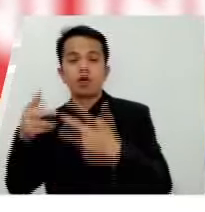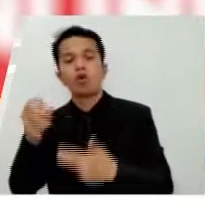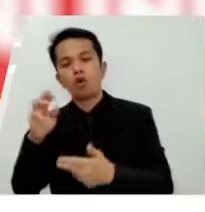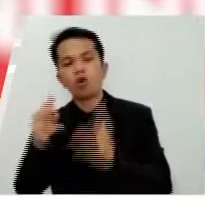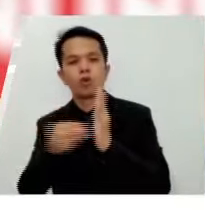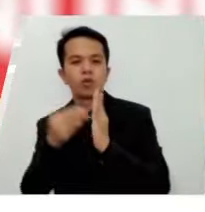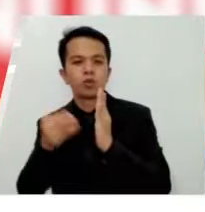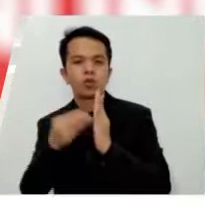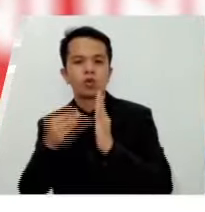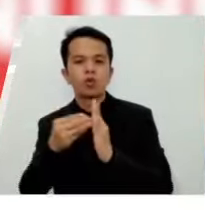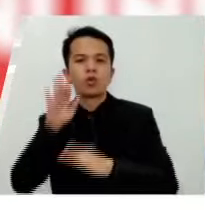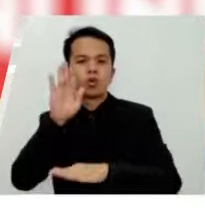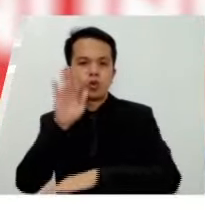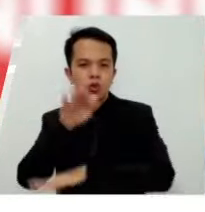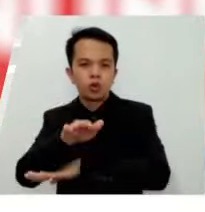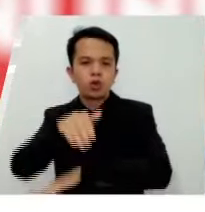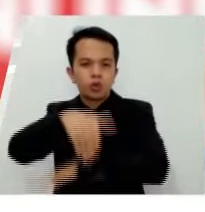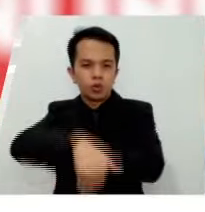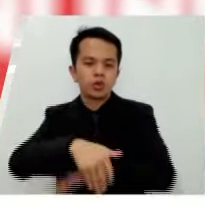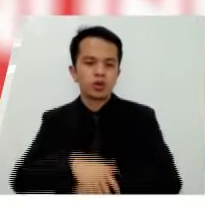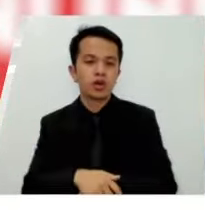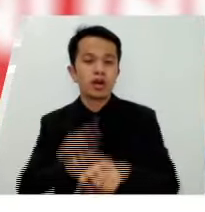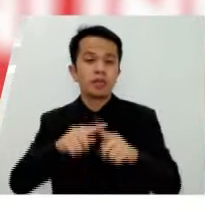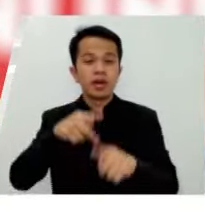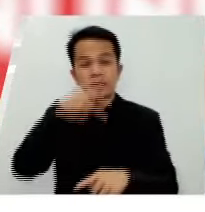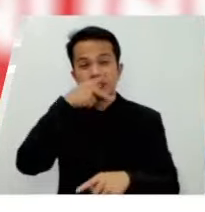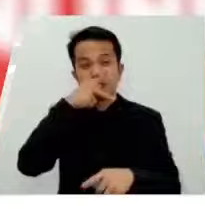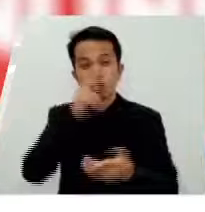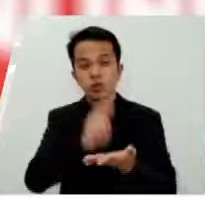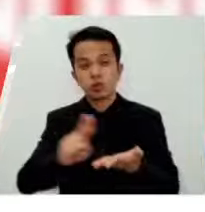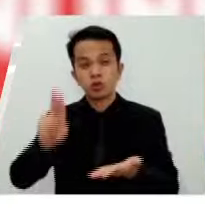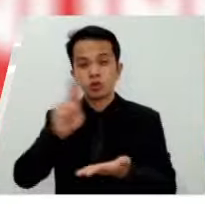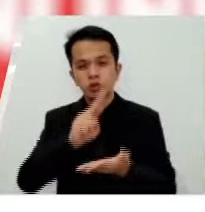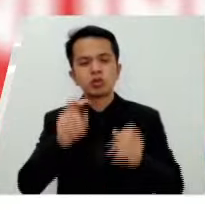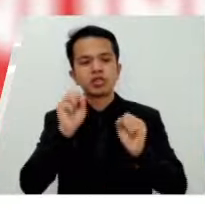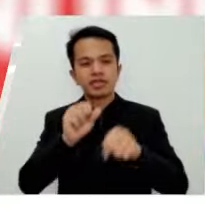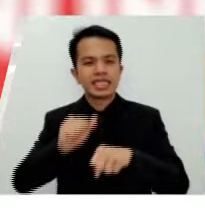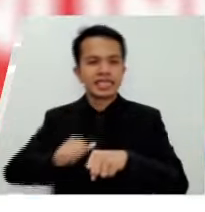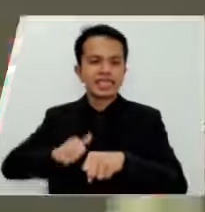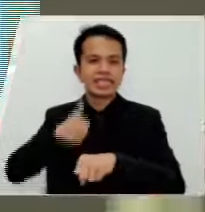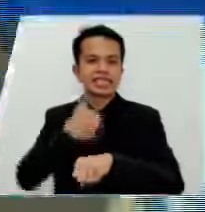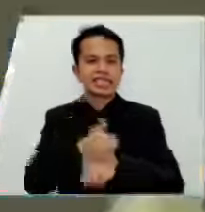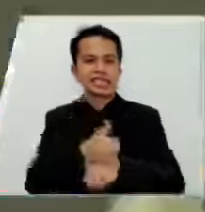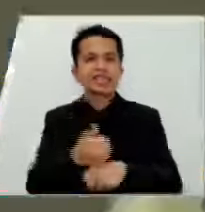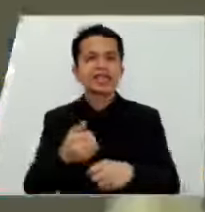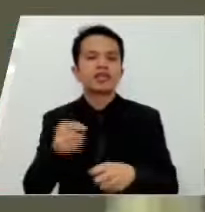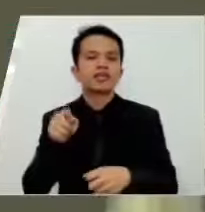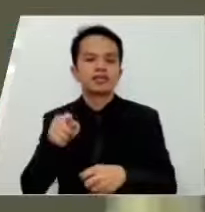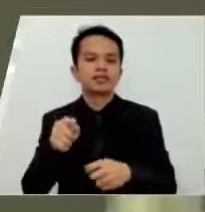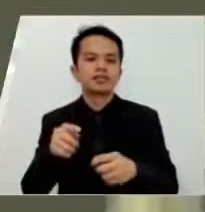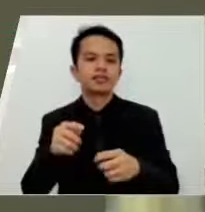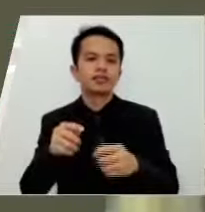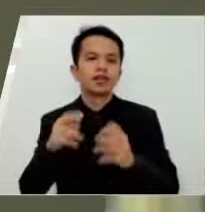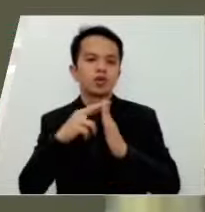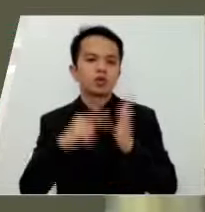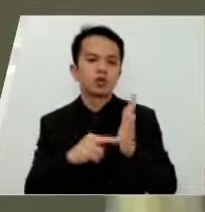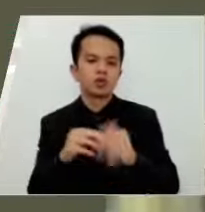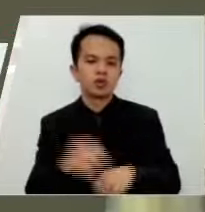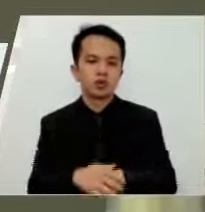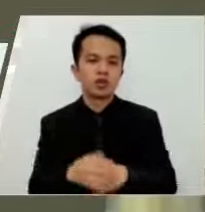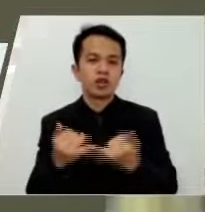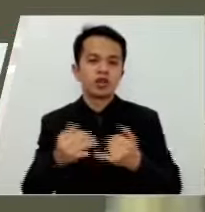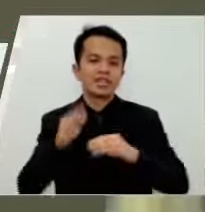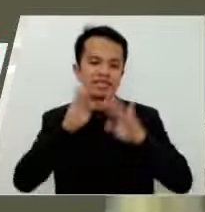at gabi. Pero ang pribadong universidad, maring magpatupad ng sariling patakaran. Yung init ng pag-commute, yung gastos